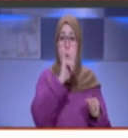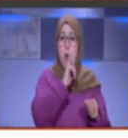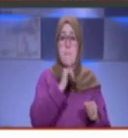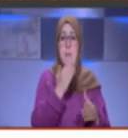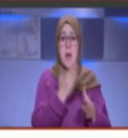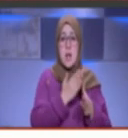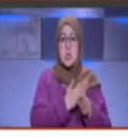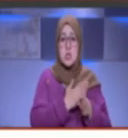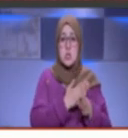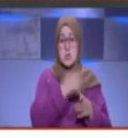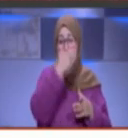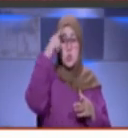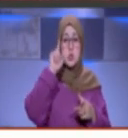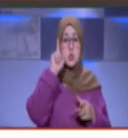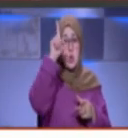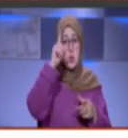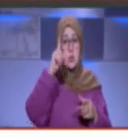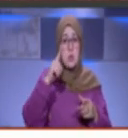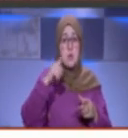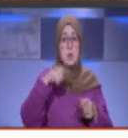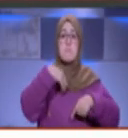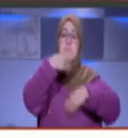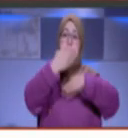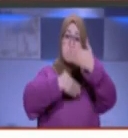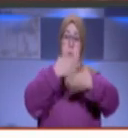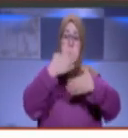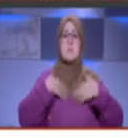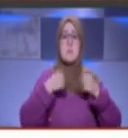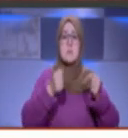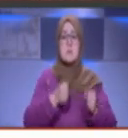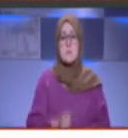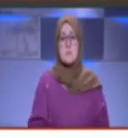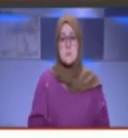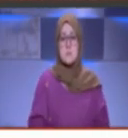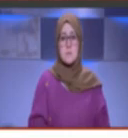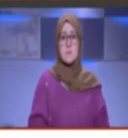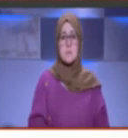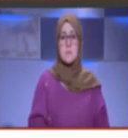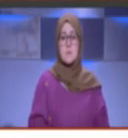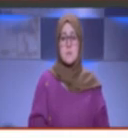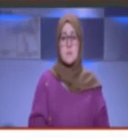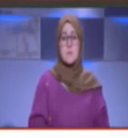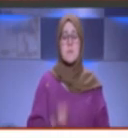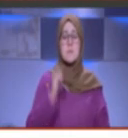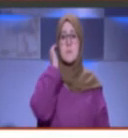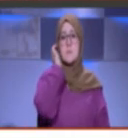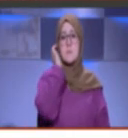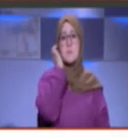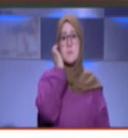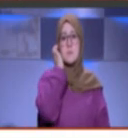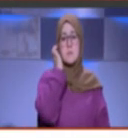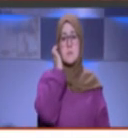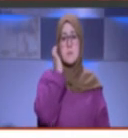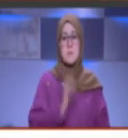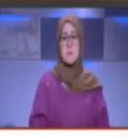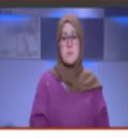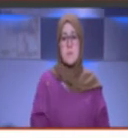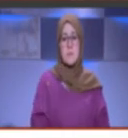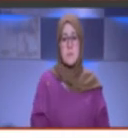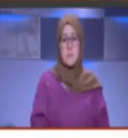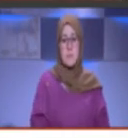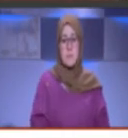فاليات اداره الدوله مستمره بشكلها الطبيعي، ودومينيك راب اللي هو الشخص الثاني اللي بيدير